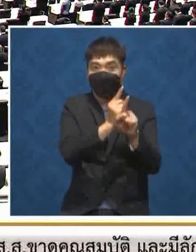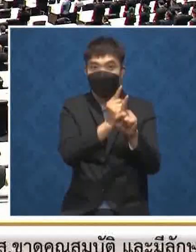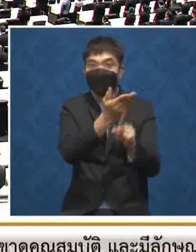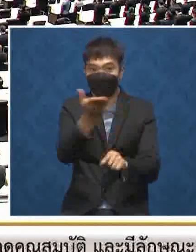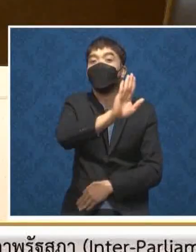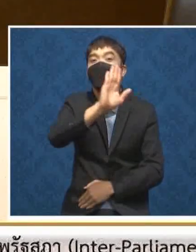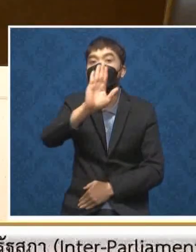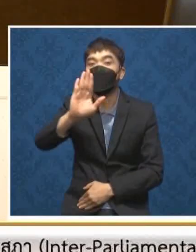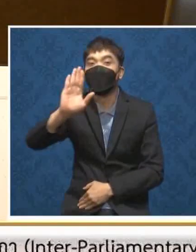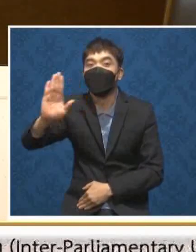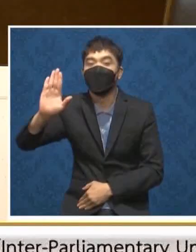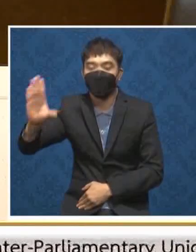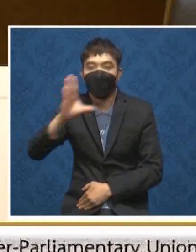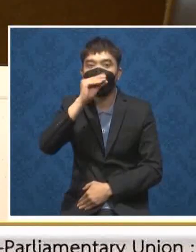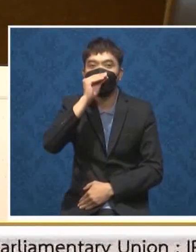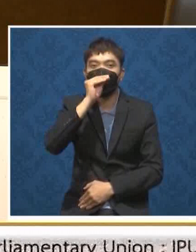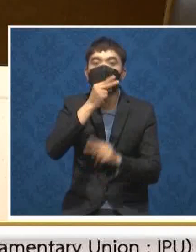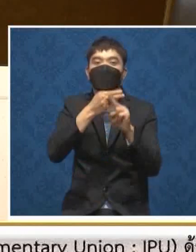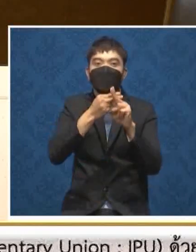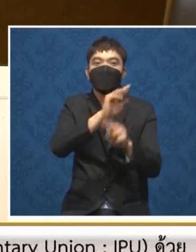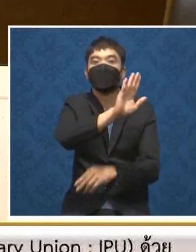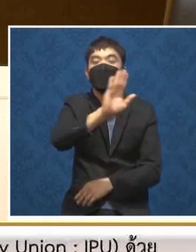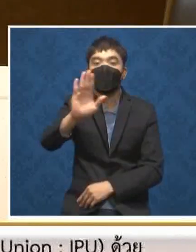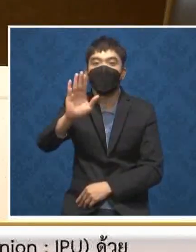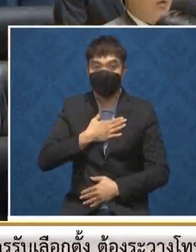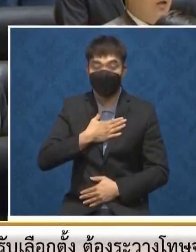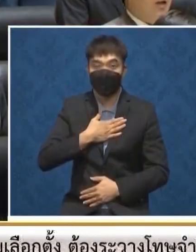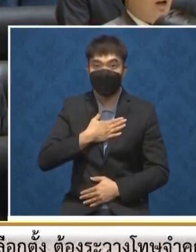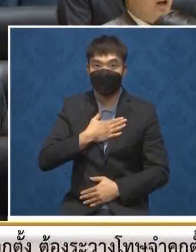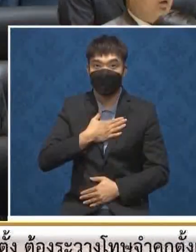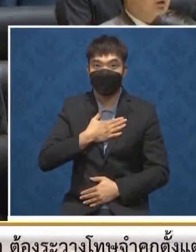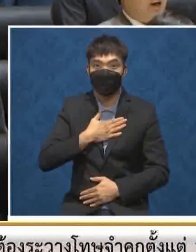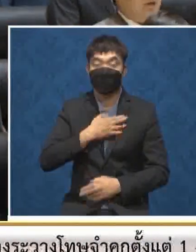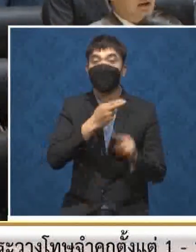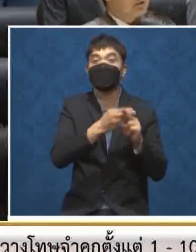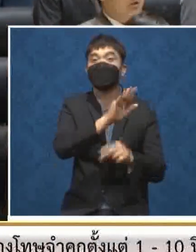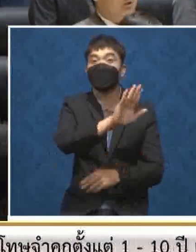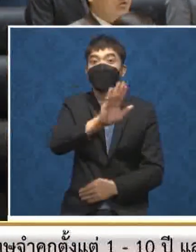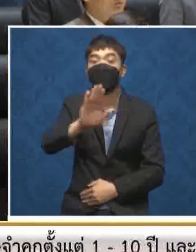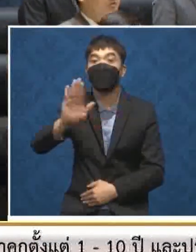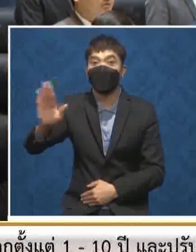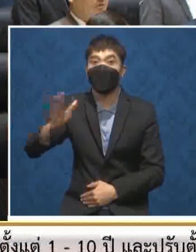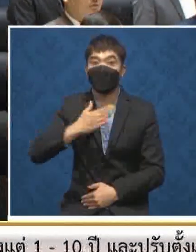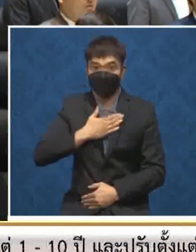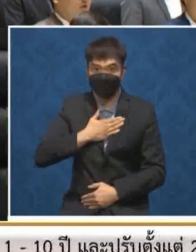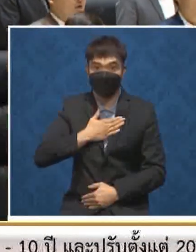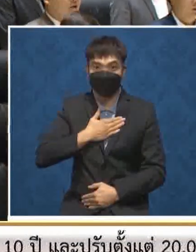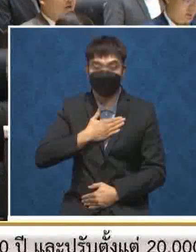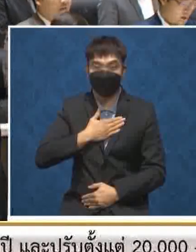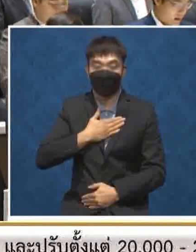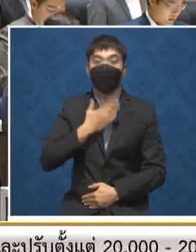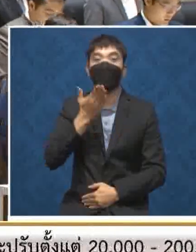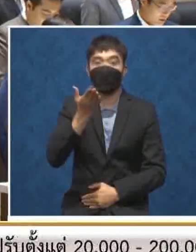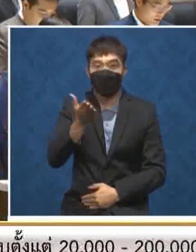เข้ารับตำแหน่งภายใน 60วันโดยสำหรับนายกรัฐมนตรีและรัฐมนตรีให้ถือวันถวายสัตย์เป็นวัน